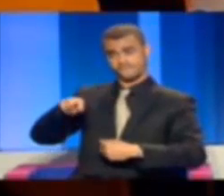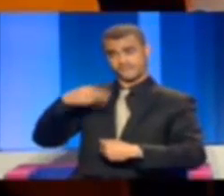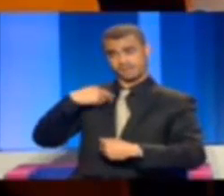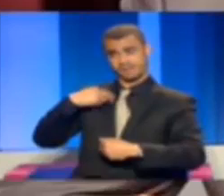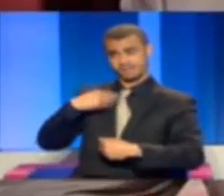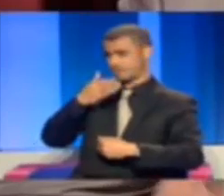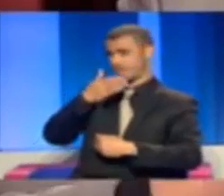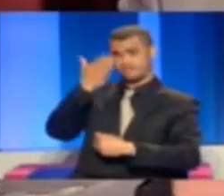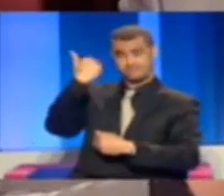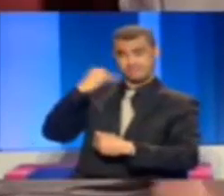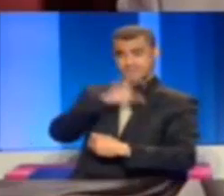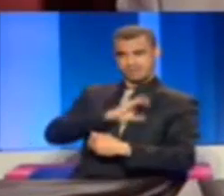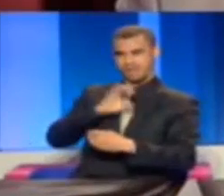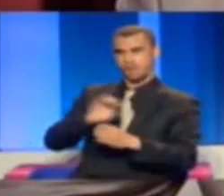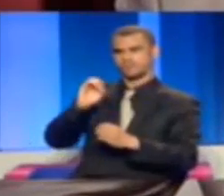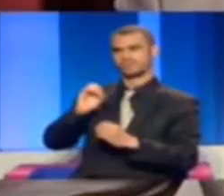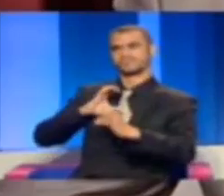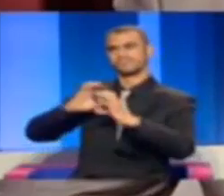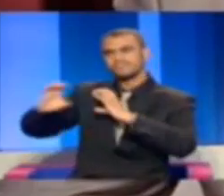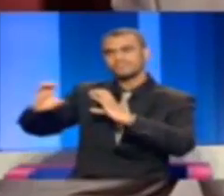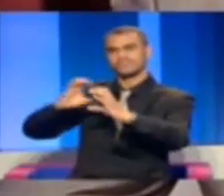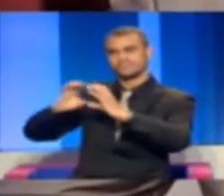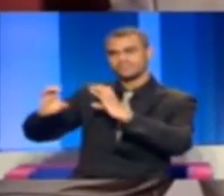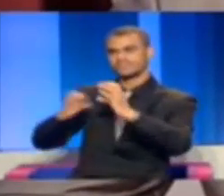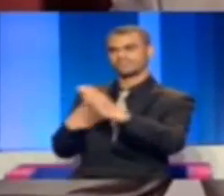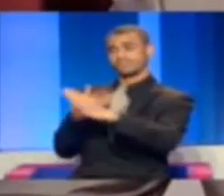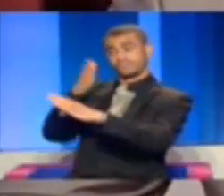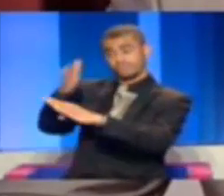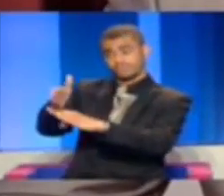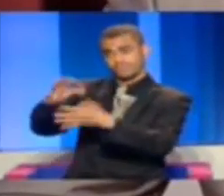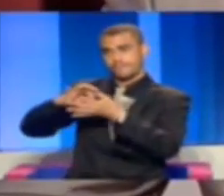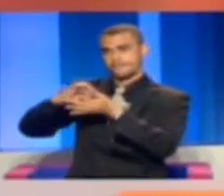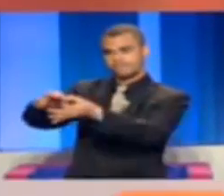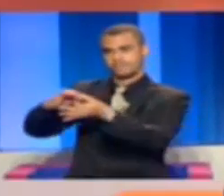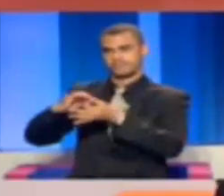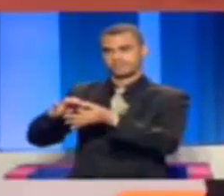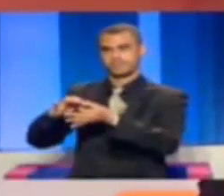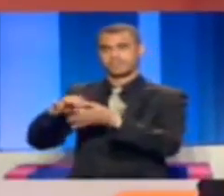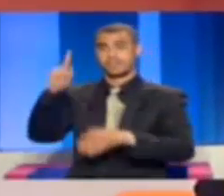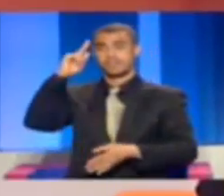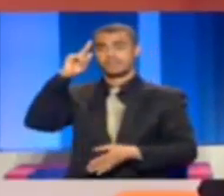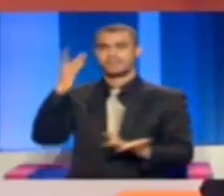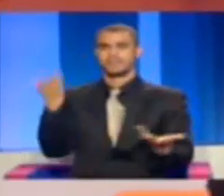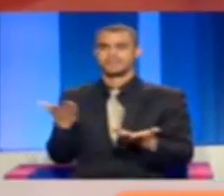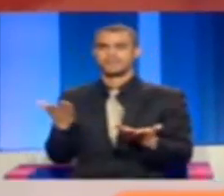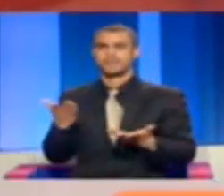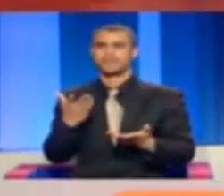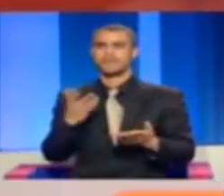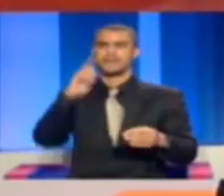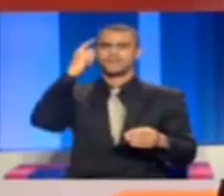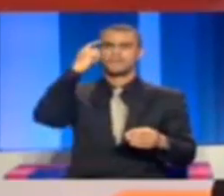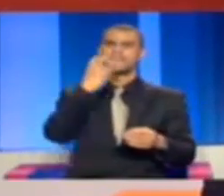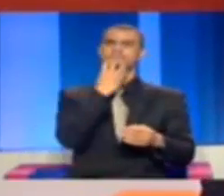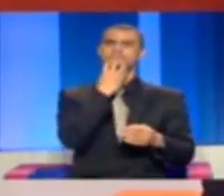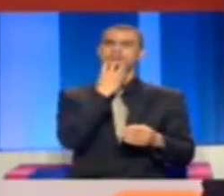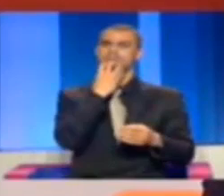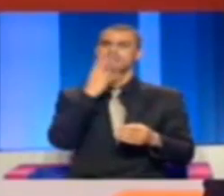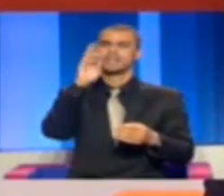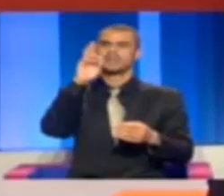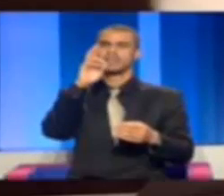كنحاولوش كذلك اننا ندخلوا لهذا العالم ديالهم. سي محمد كتاني، ما الذي استوقفك